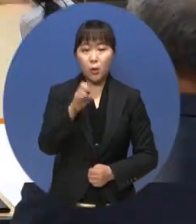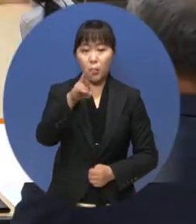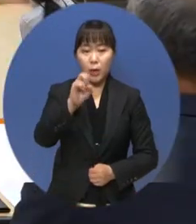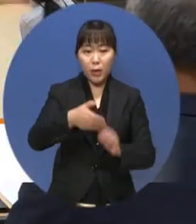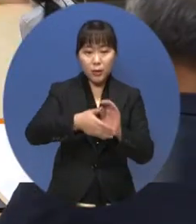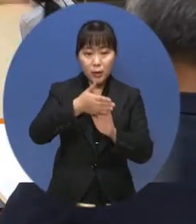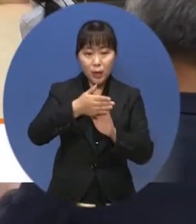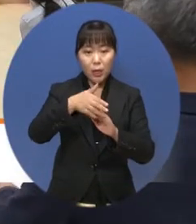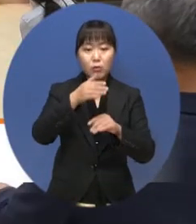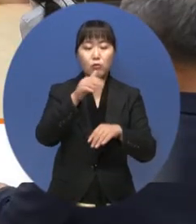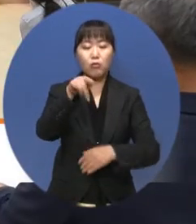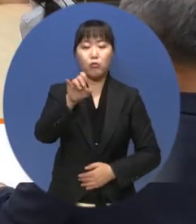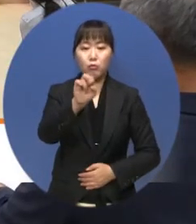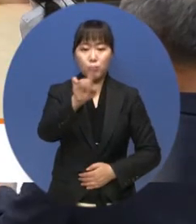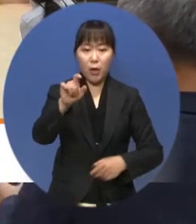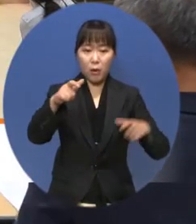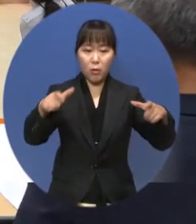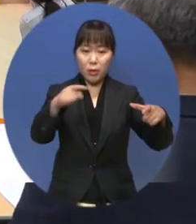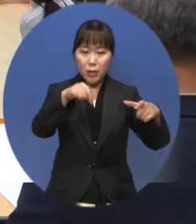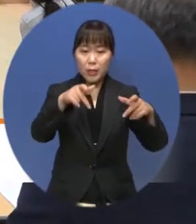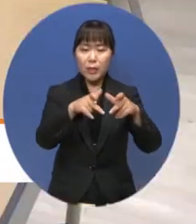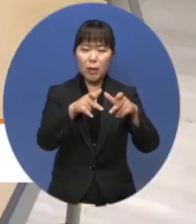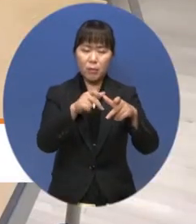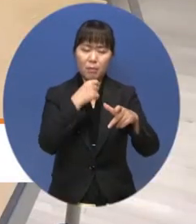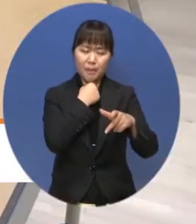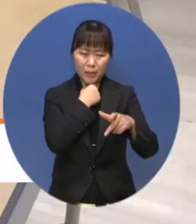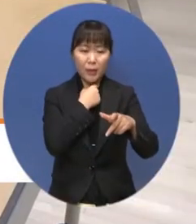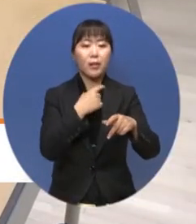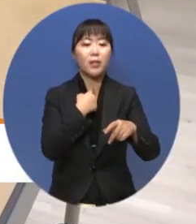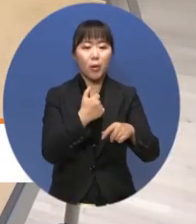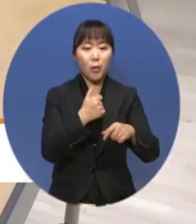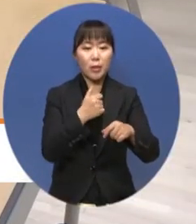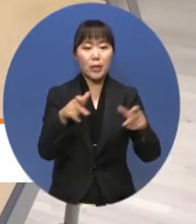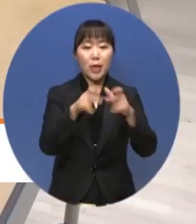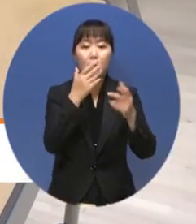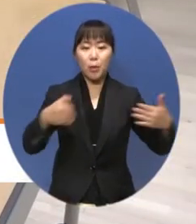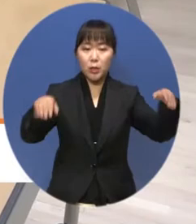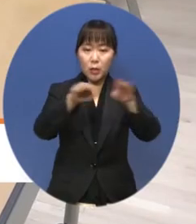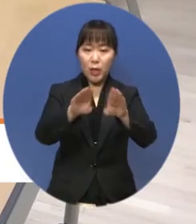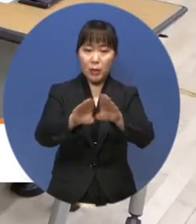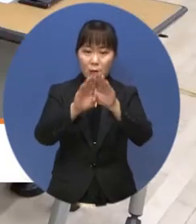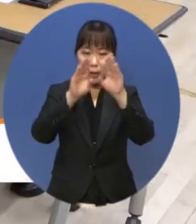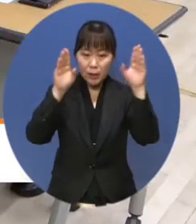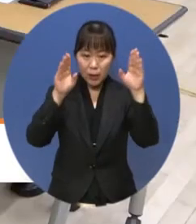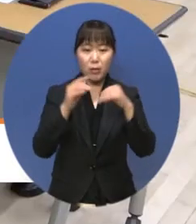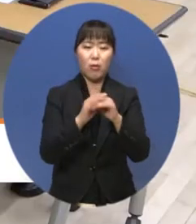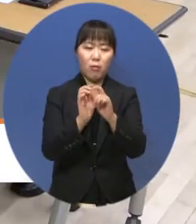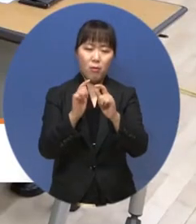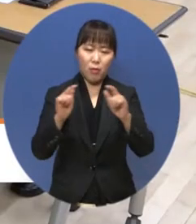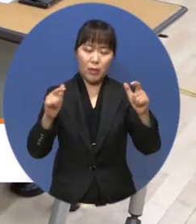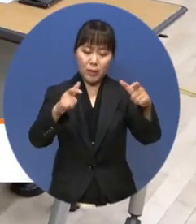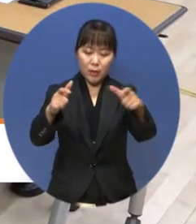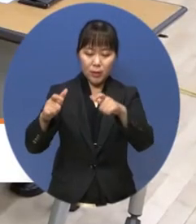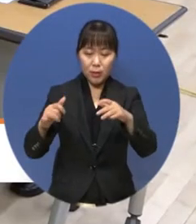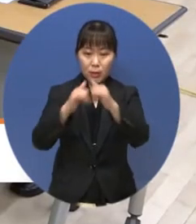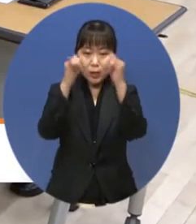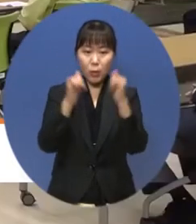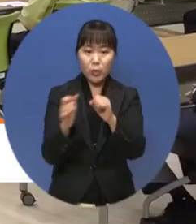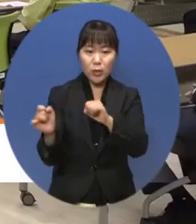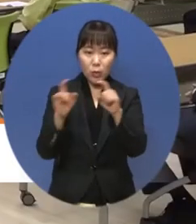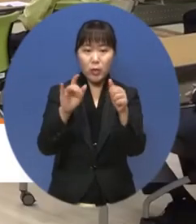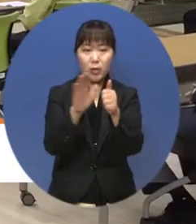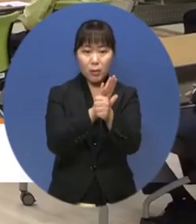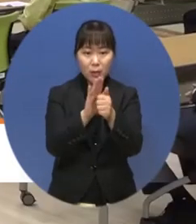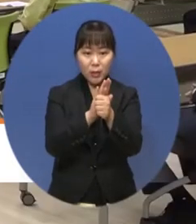장애인들의 오랜 염원이었던 축마 장애인복지관 개관식을 갖고 다양한 지역사회의 제외할